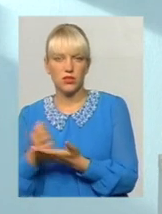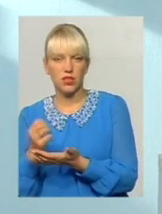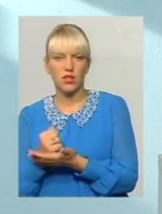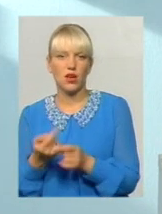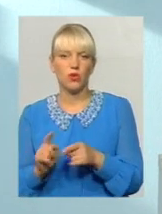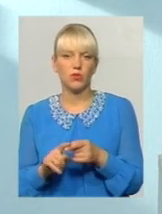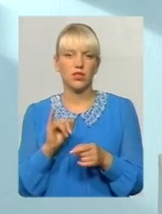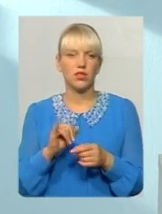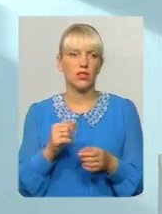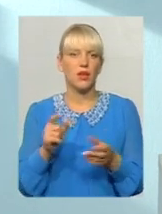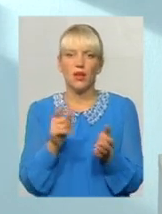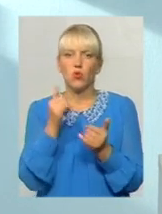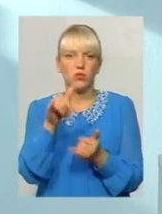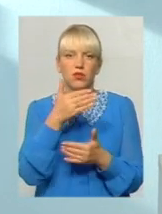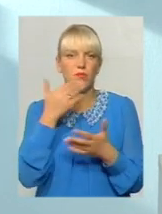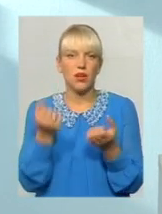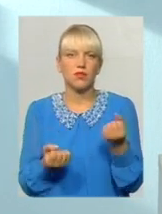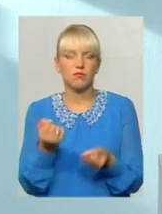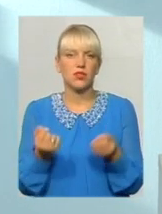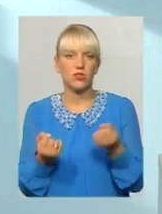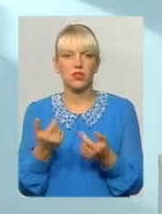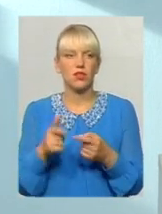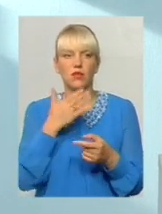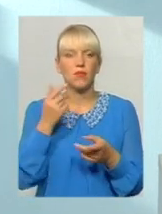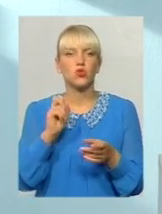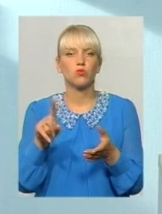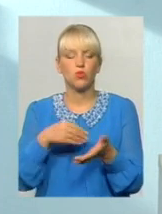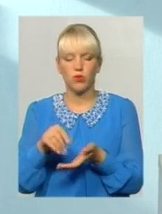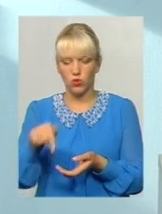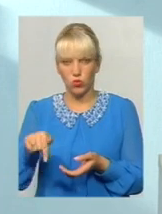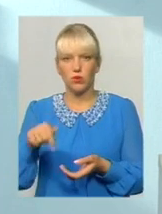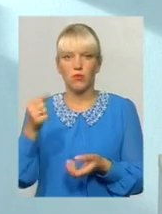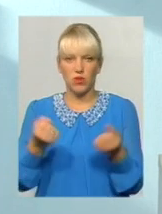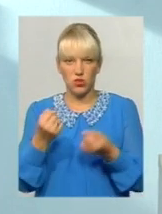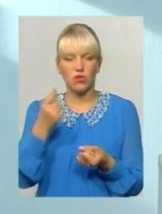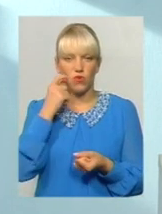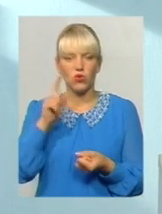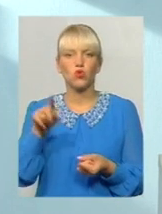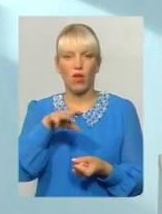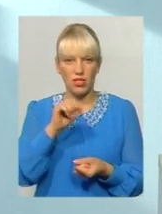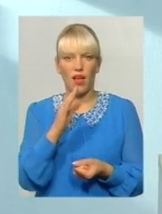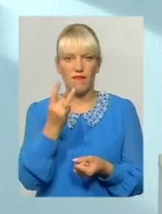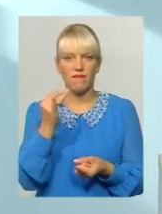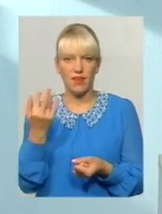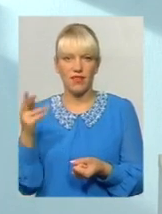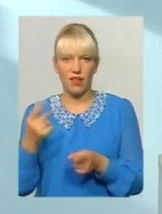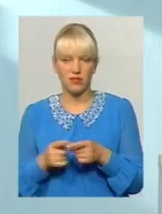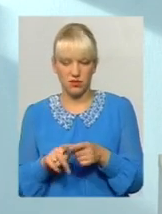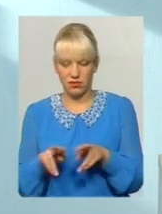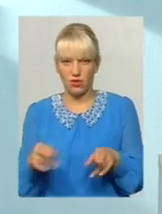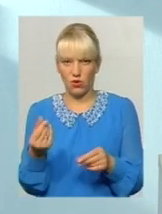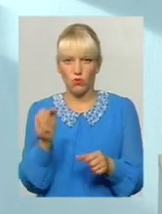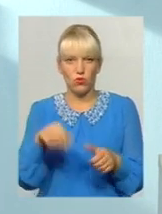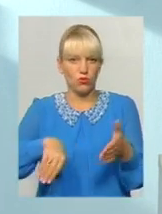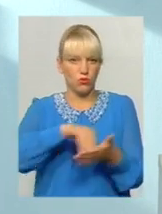якось заробляти кошти, і немає тої суми, да, яку би купити по ціні в Україні, да, ну що, купити Таврію, можемо купити, може Таврію. В принципі, за ці самі кошти